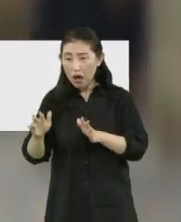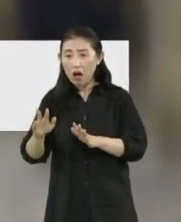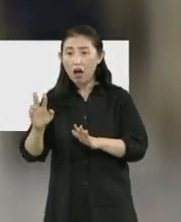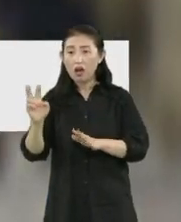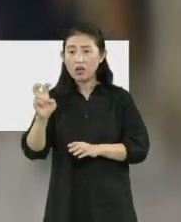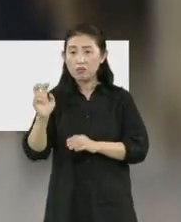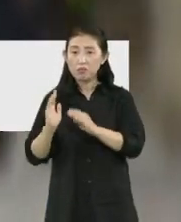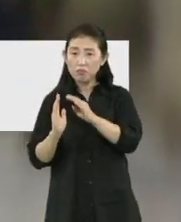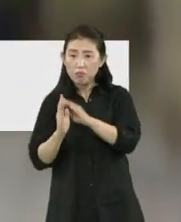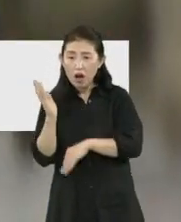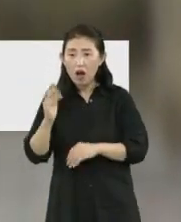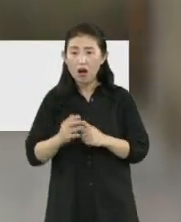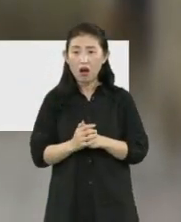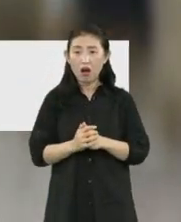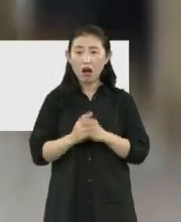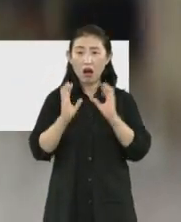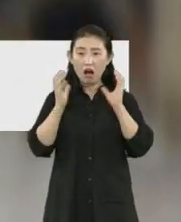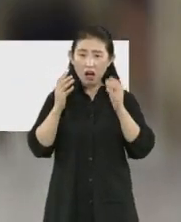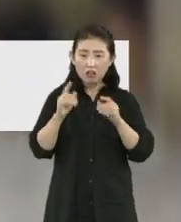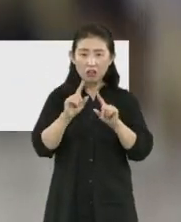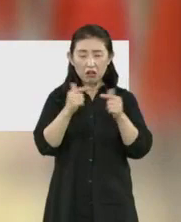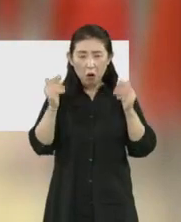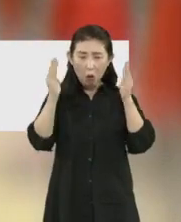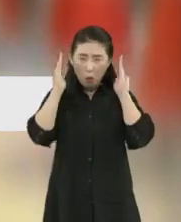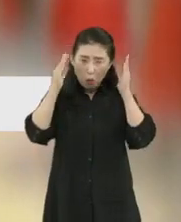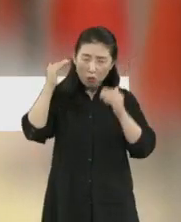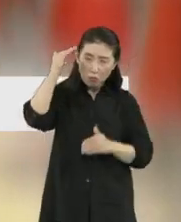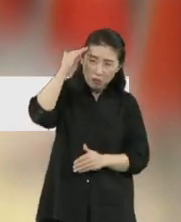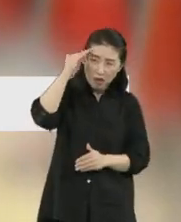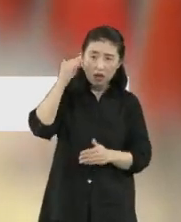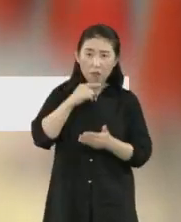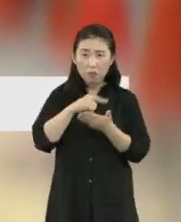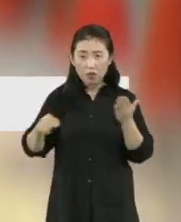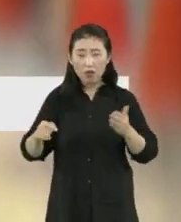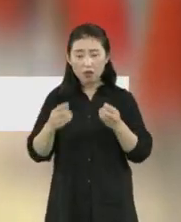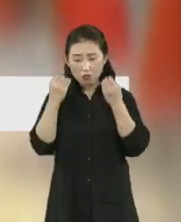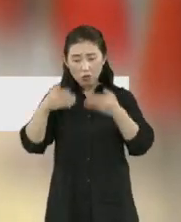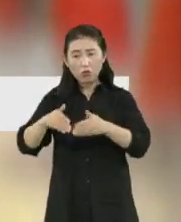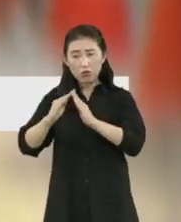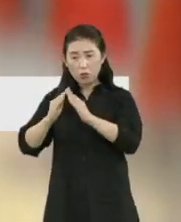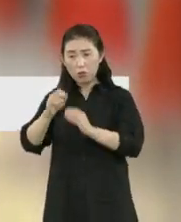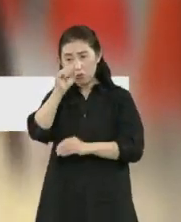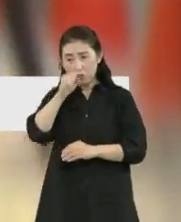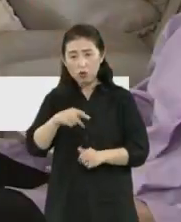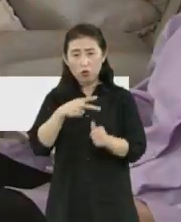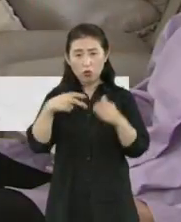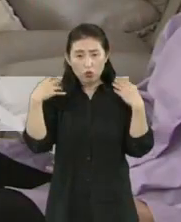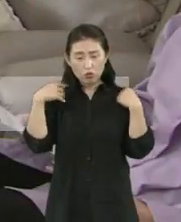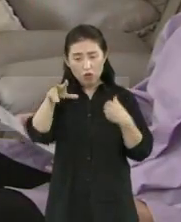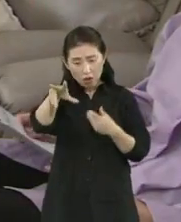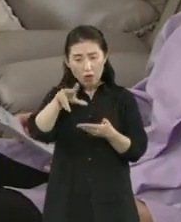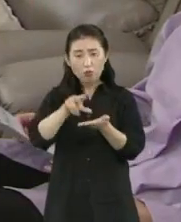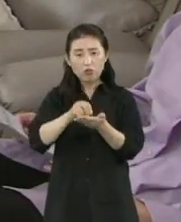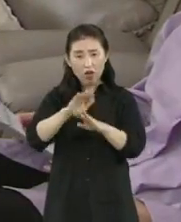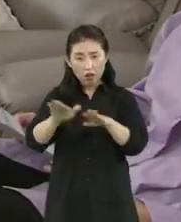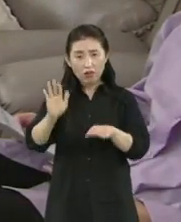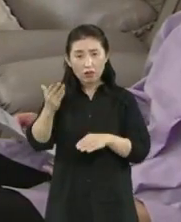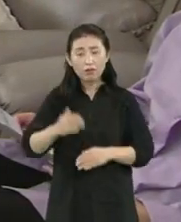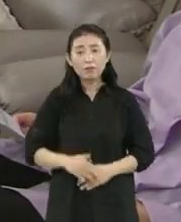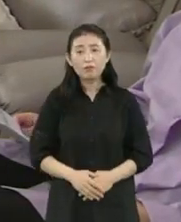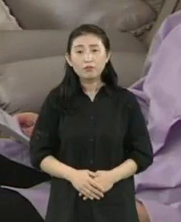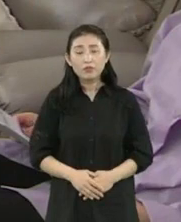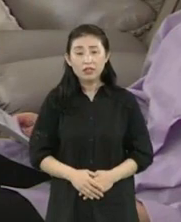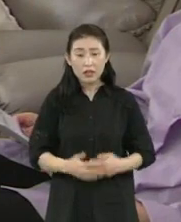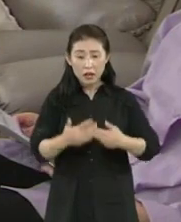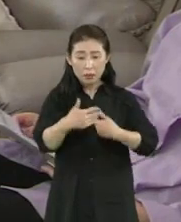그 피 안 보고 이렇게 학습활동을 하는 거 아니에요. 증축을 해야 될 거 아니에요. 그 교육청의 문제지. 대전교육청이 이